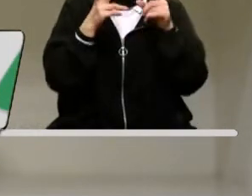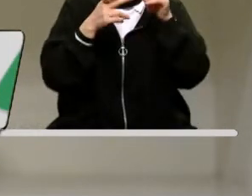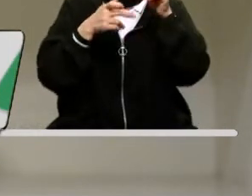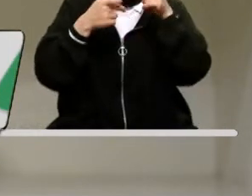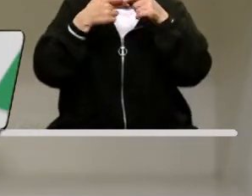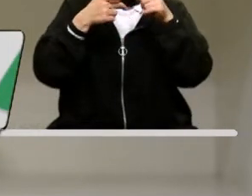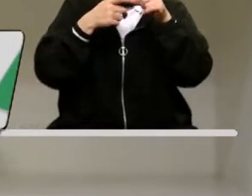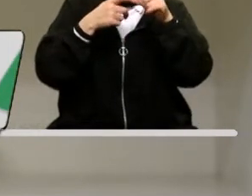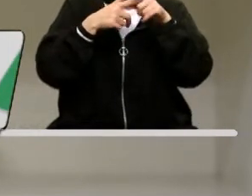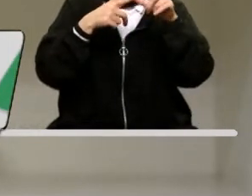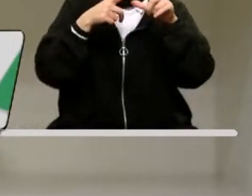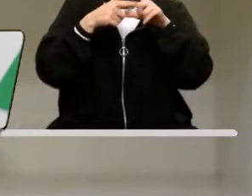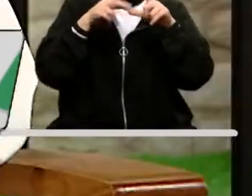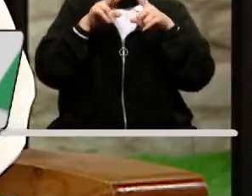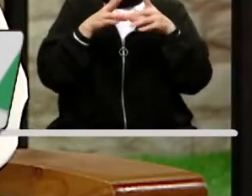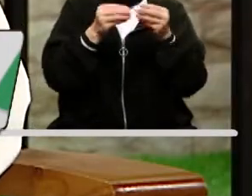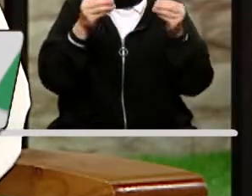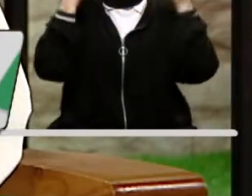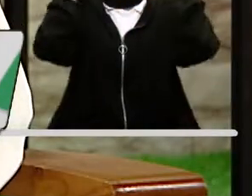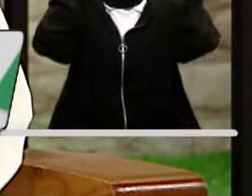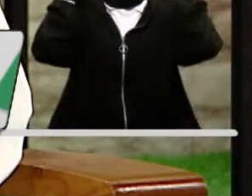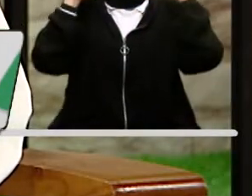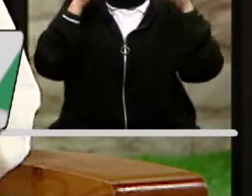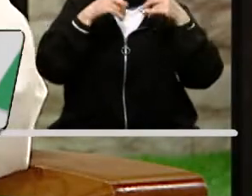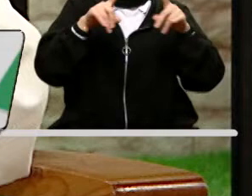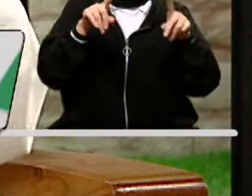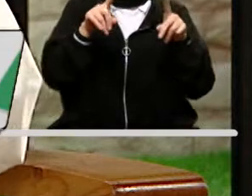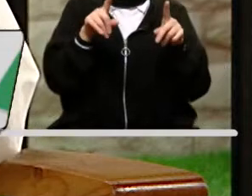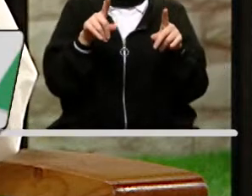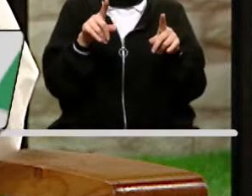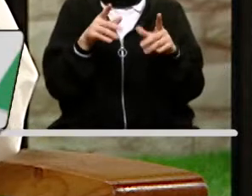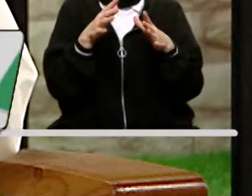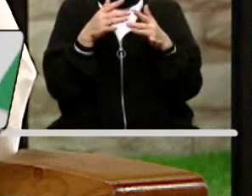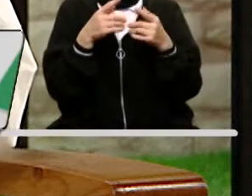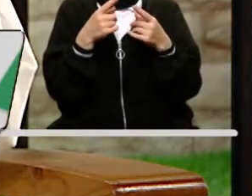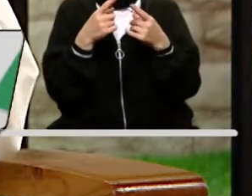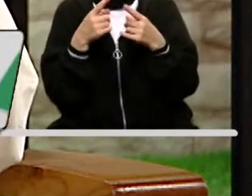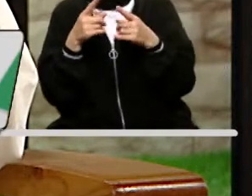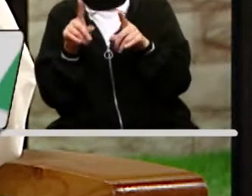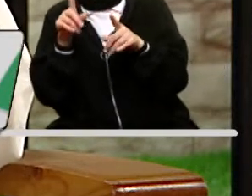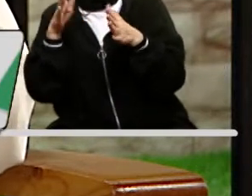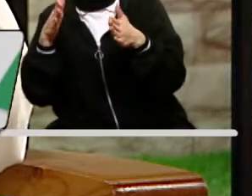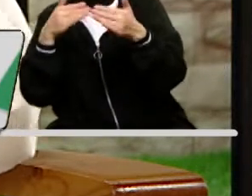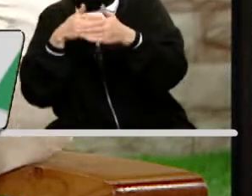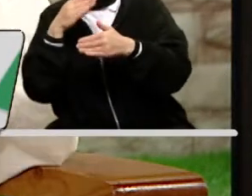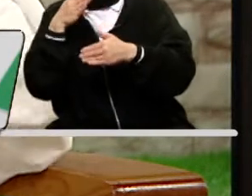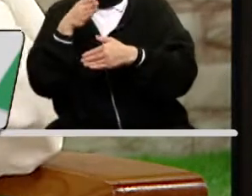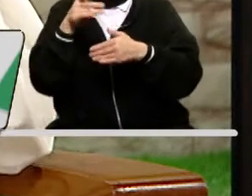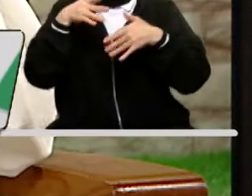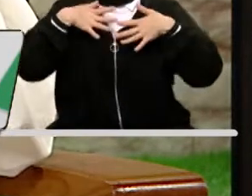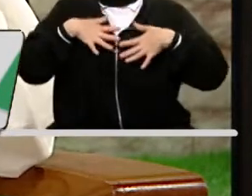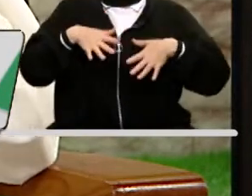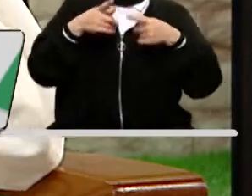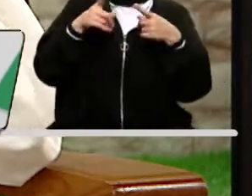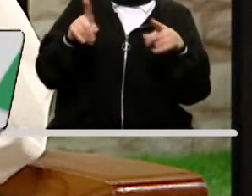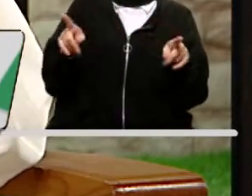dedim. O kıyafetlerin, o kültürün yansıması o dönemlerde. Çünkü ayrı bir odaya gidiyorsunuz. Ayrı bir kıyafet kültürü. Yani işte, her